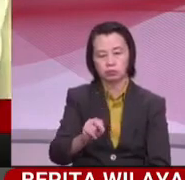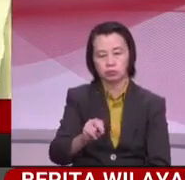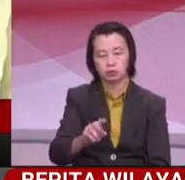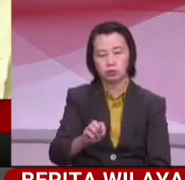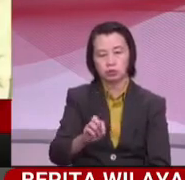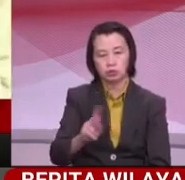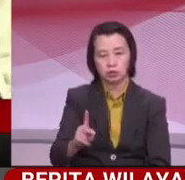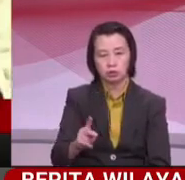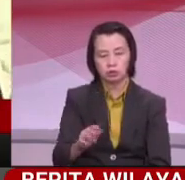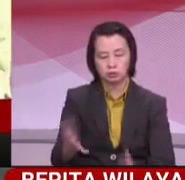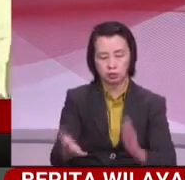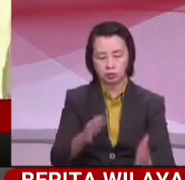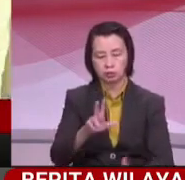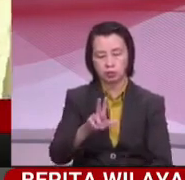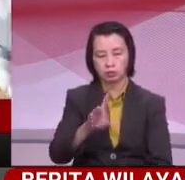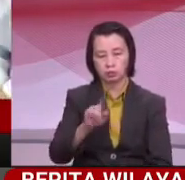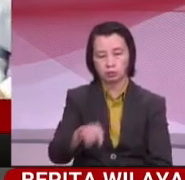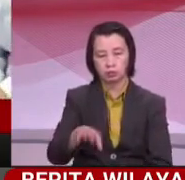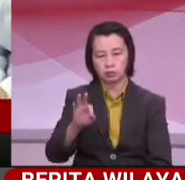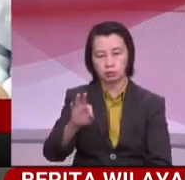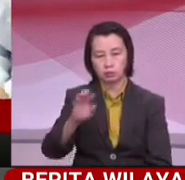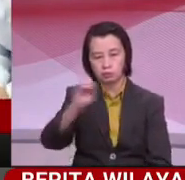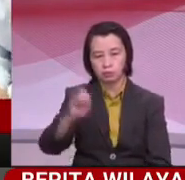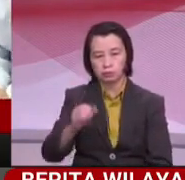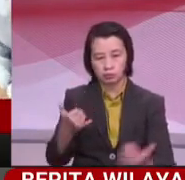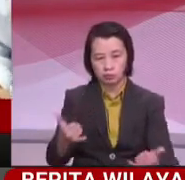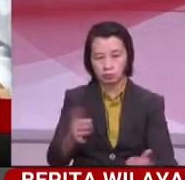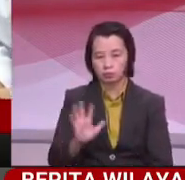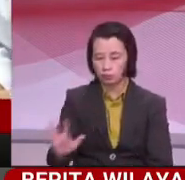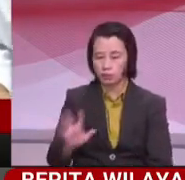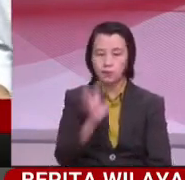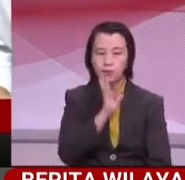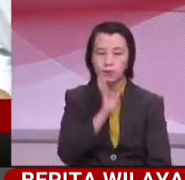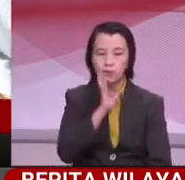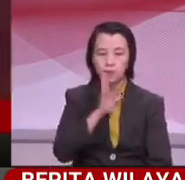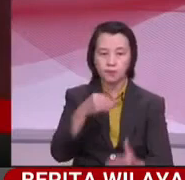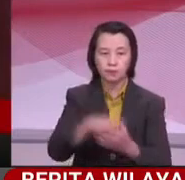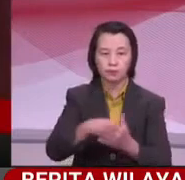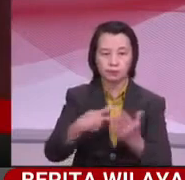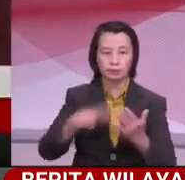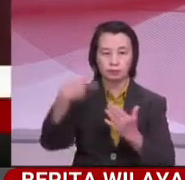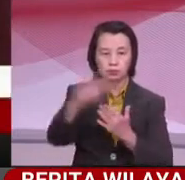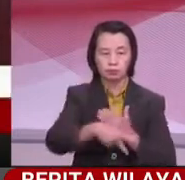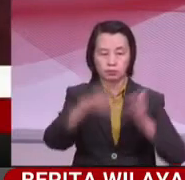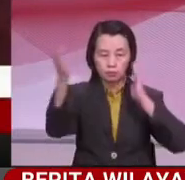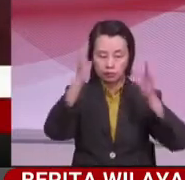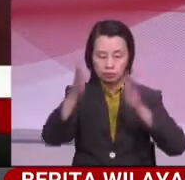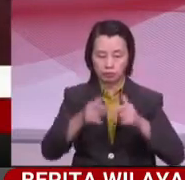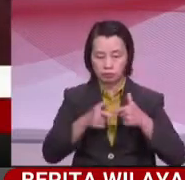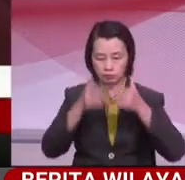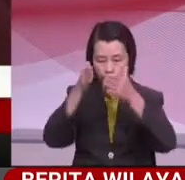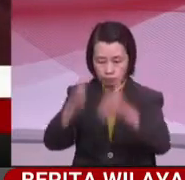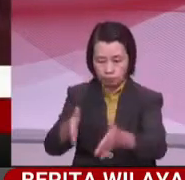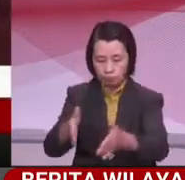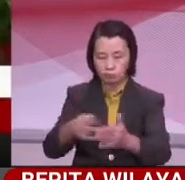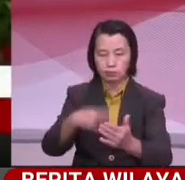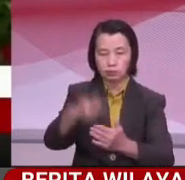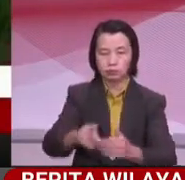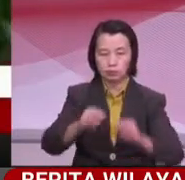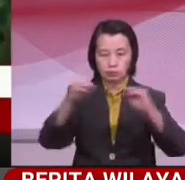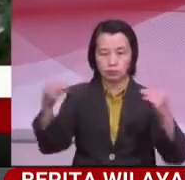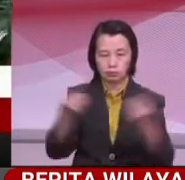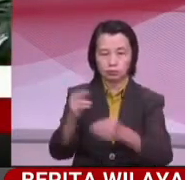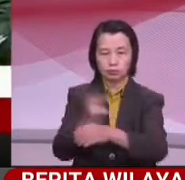berbanding 3 80900 sekarang menyatakan mikian dalam program Malaysia prihatin dan program kemasyarakatan